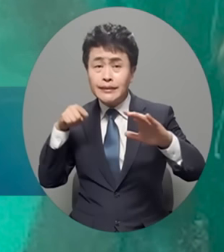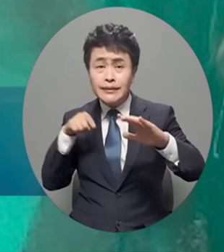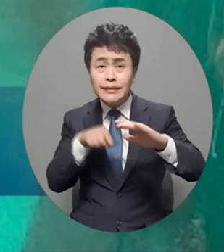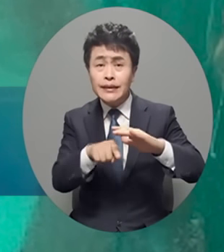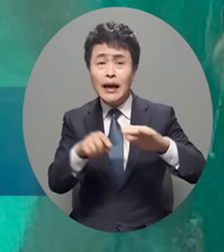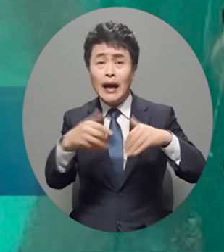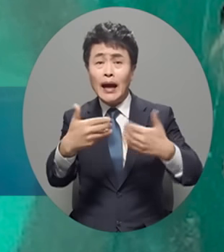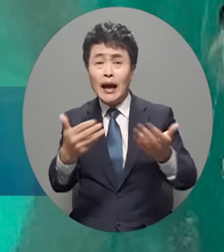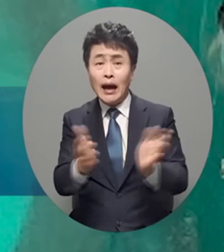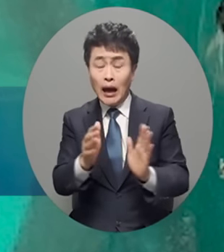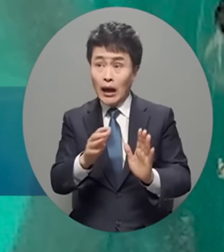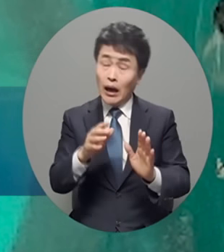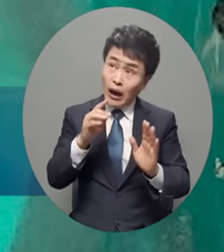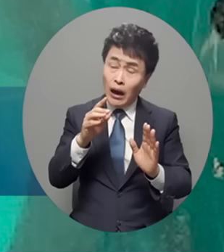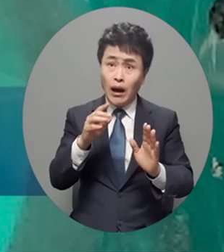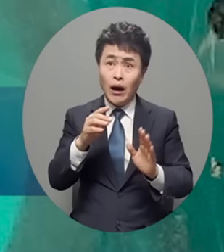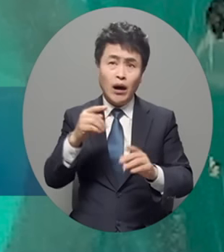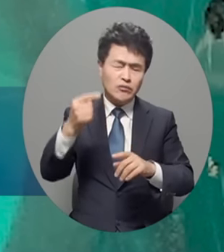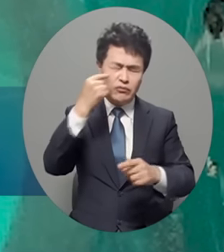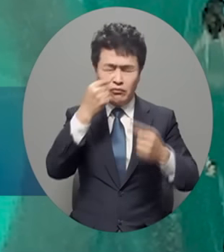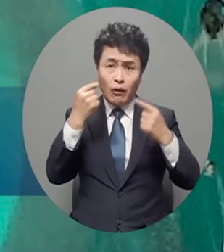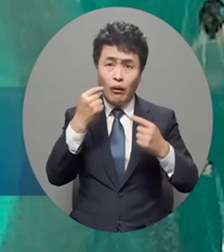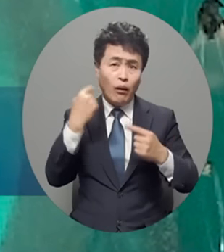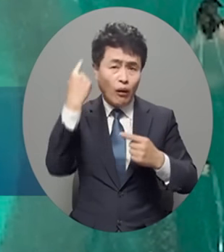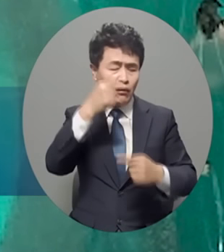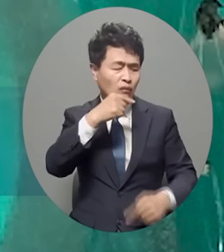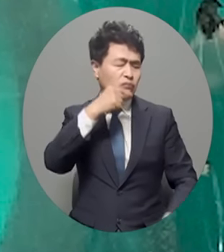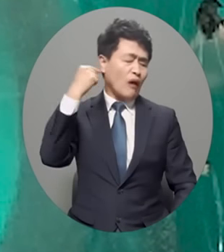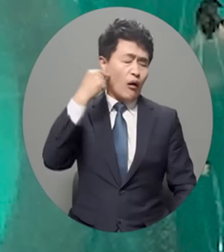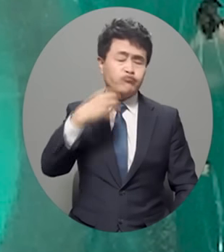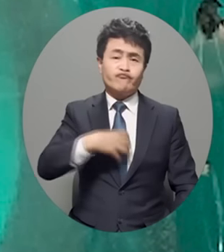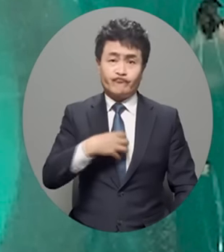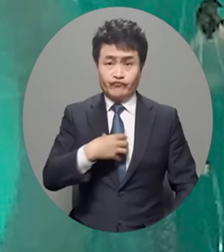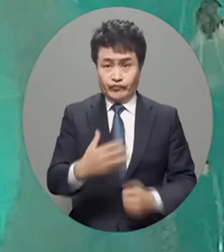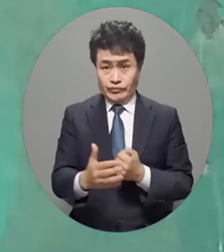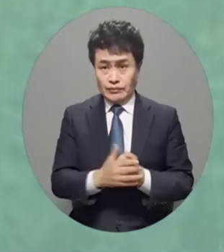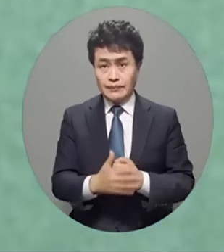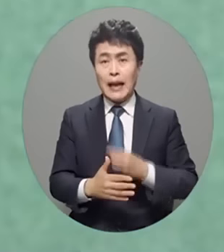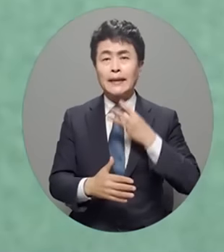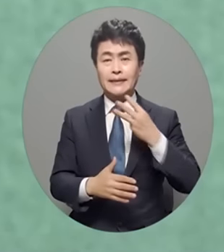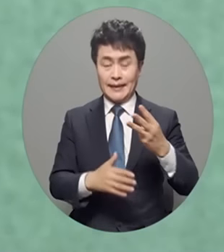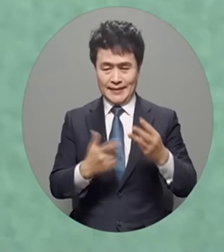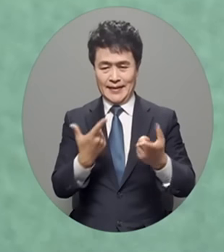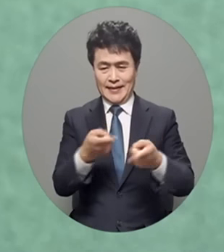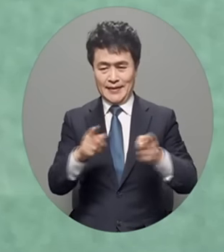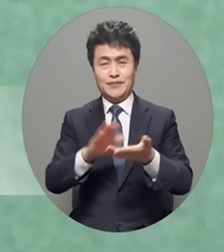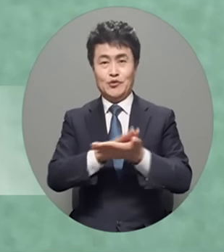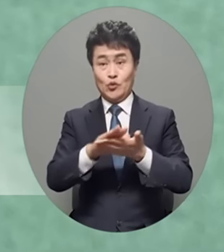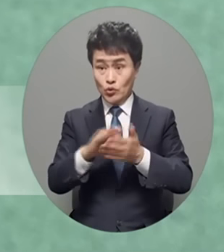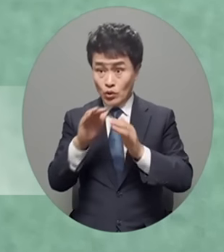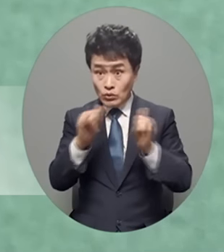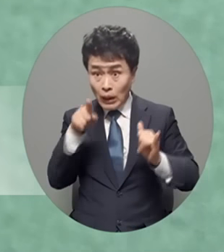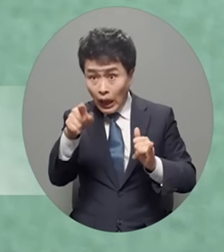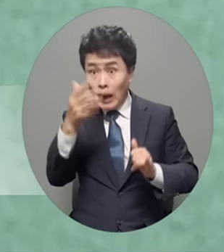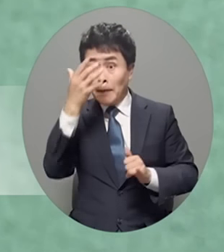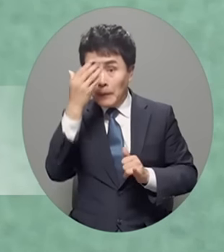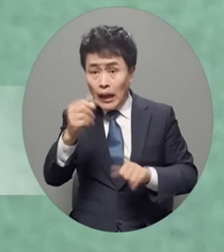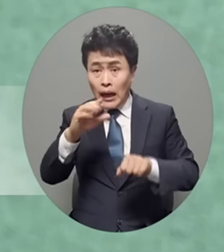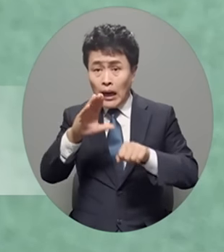말이에요. 아찔하죠. 눈이나 들어갔거나 아니면 얼굴을 막 그어버렸거나. 3살 아이와 함께 놀이터를 찾은 주민이